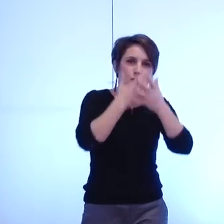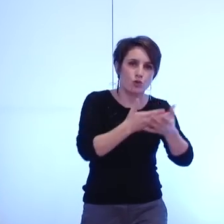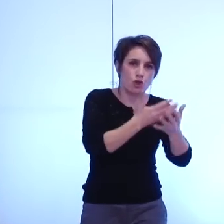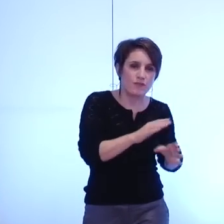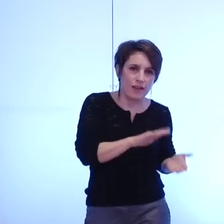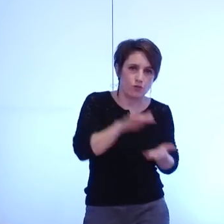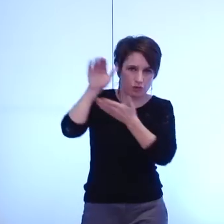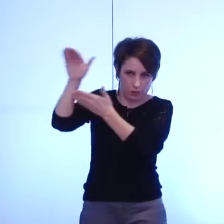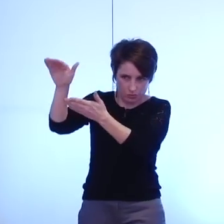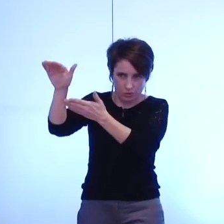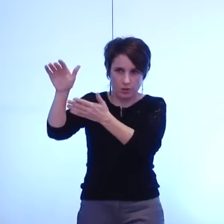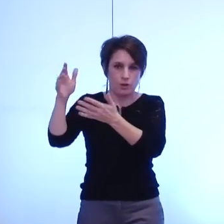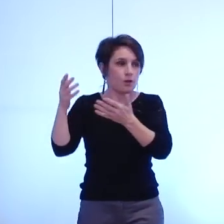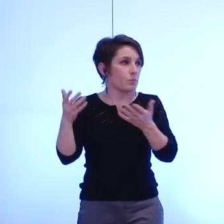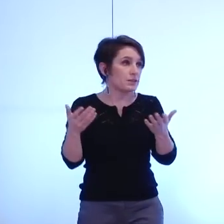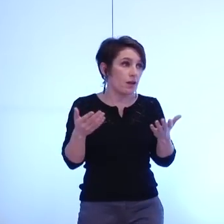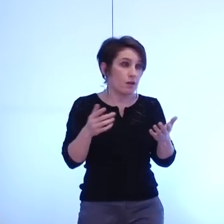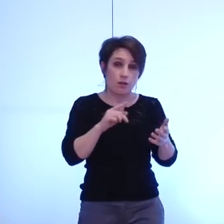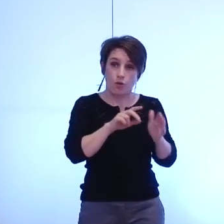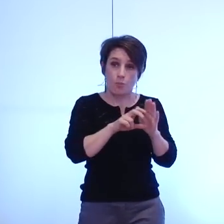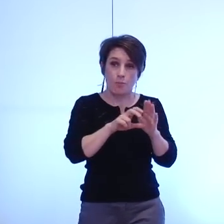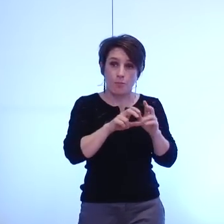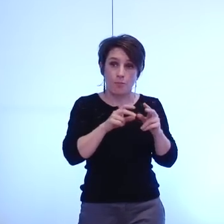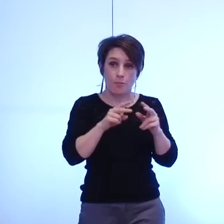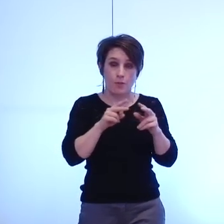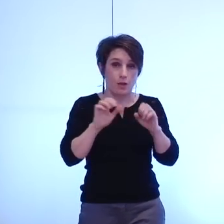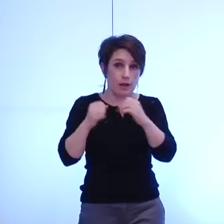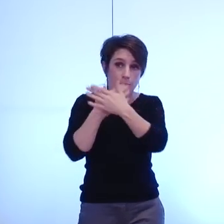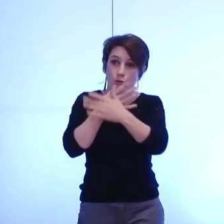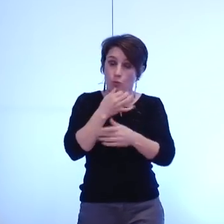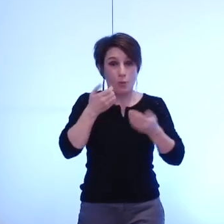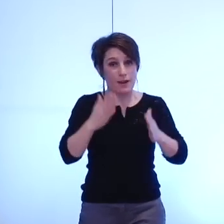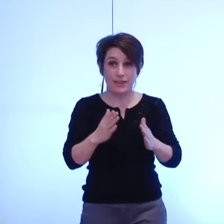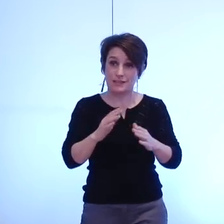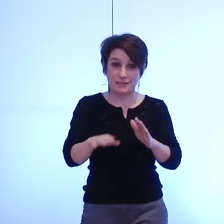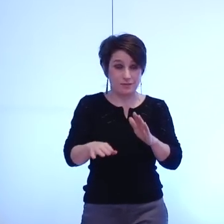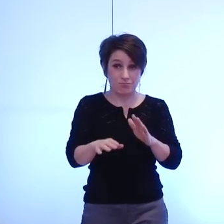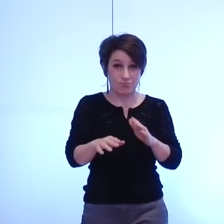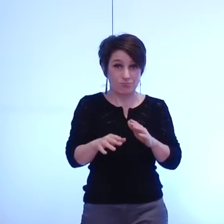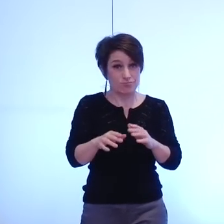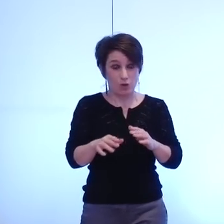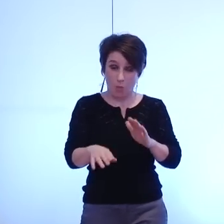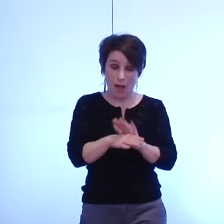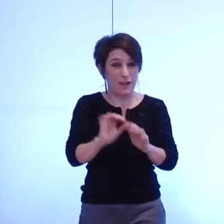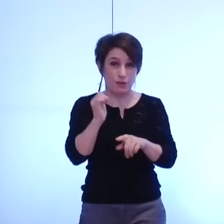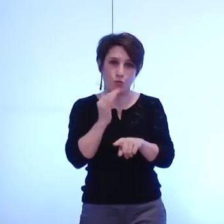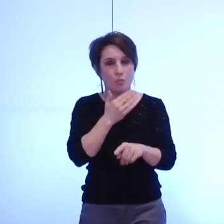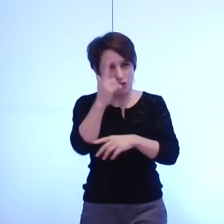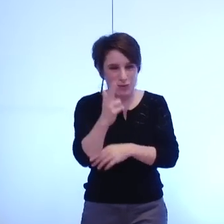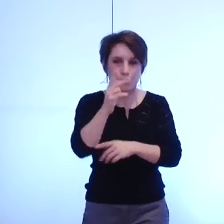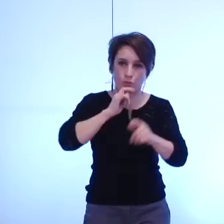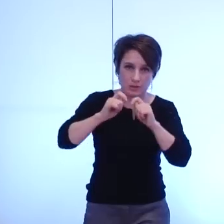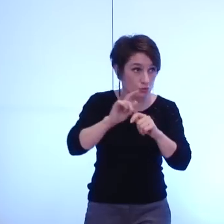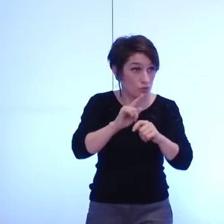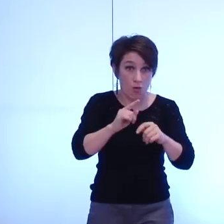grenobloise que de dire que c'est à partir du 1er janvier que des discussions de transfert se feront ça se fait de partout de la même façon dans